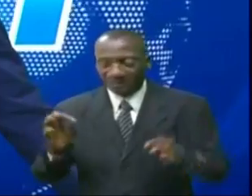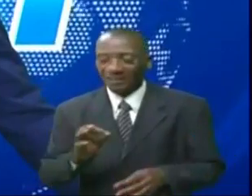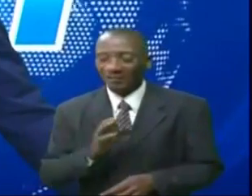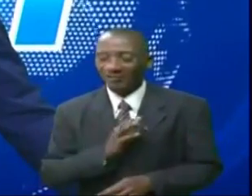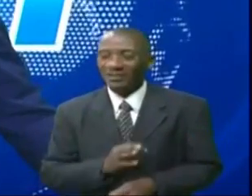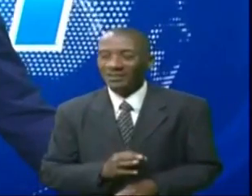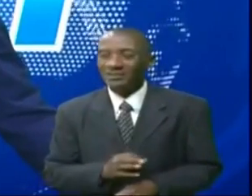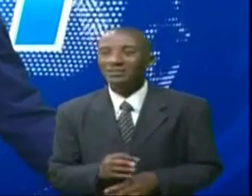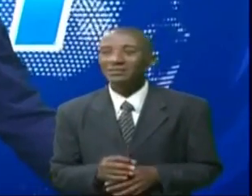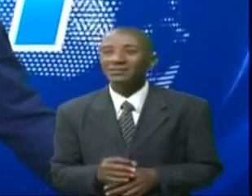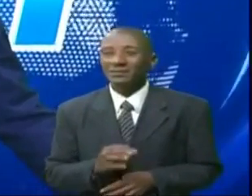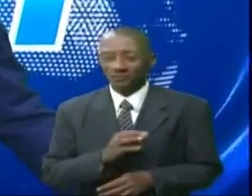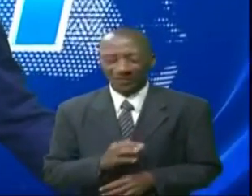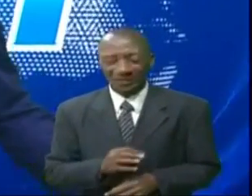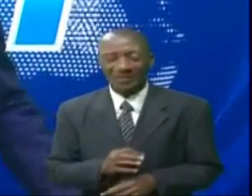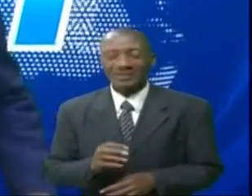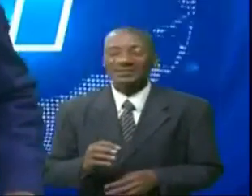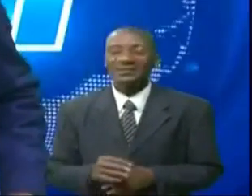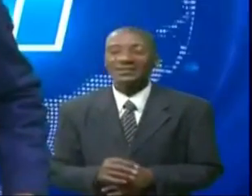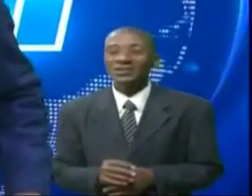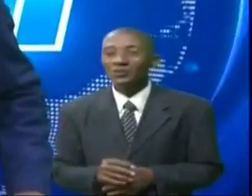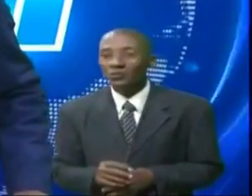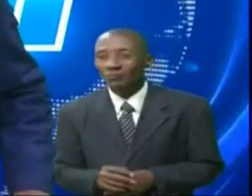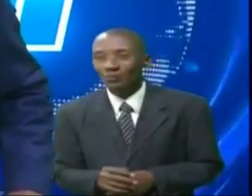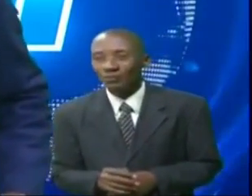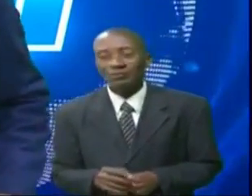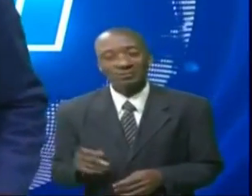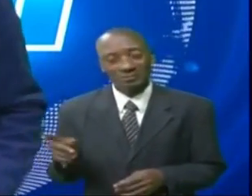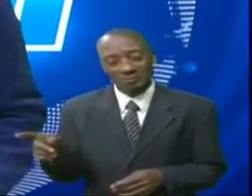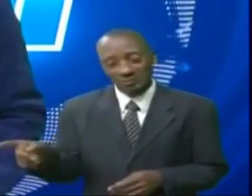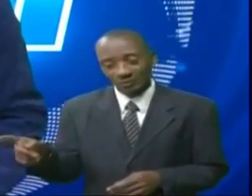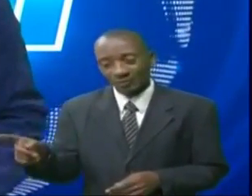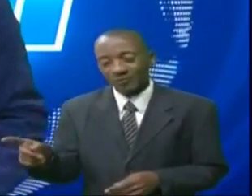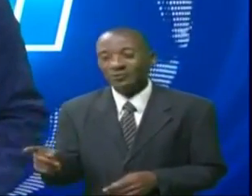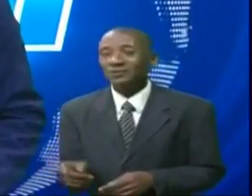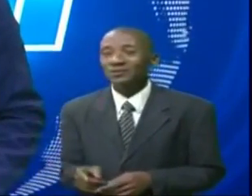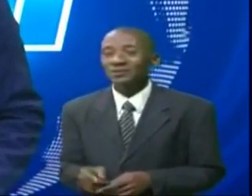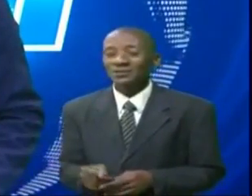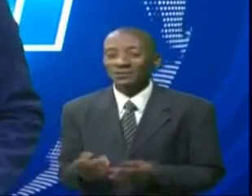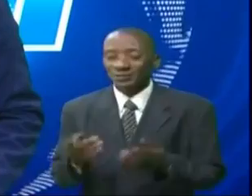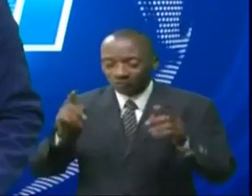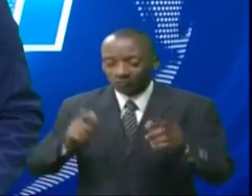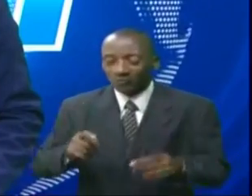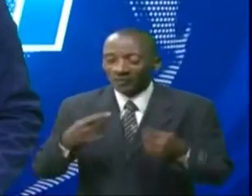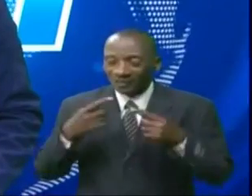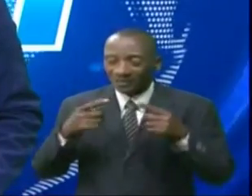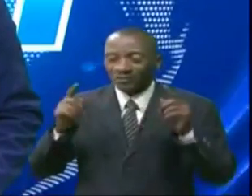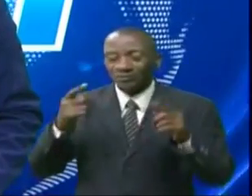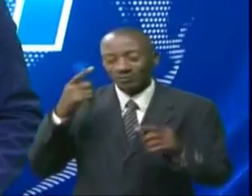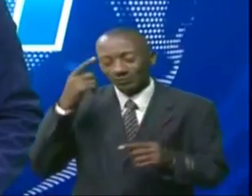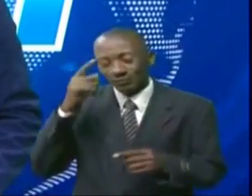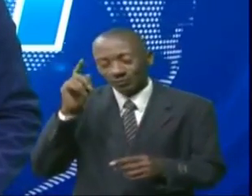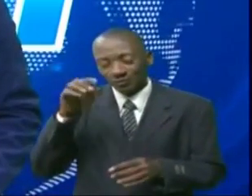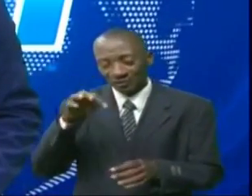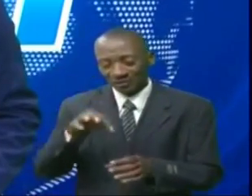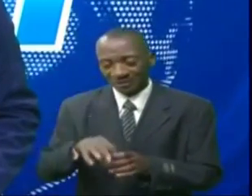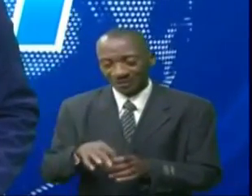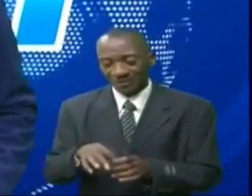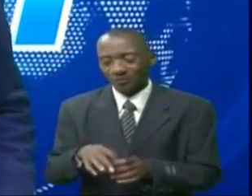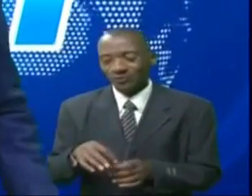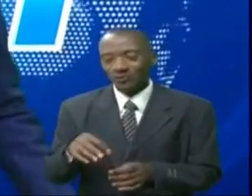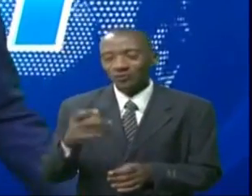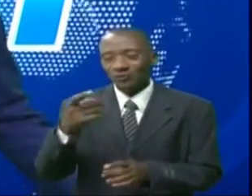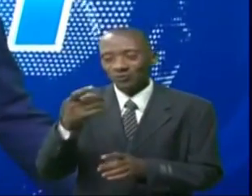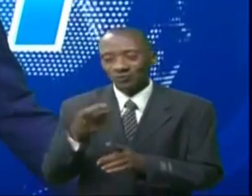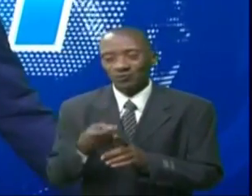week-end dernier comme candidat unique lors de la présidentielle de décembre prochain par cette plateforme. Une candidature applaudie